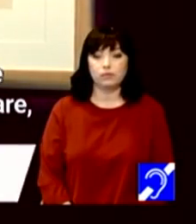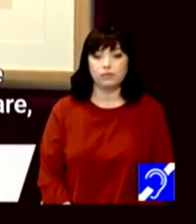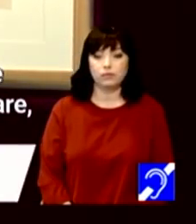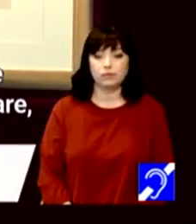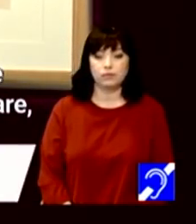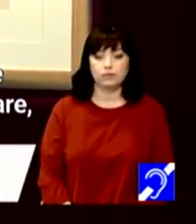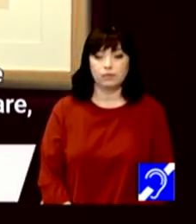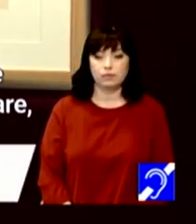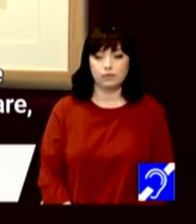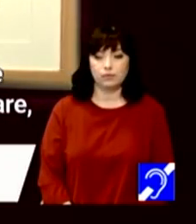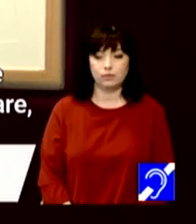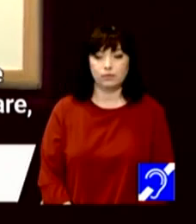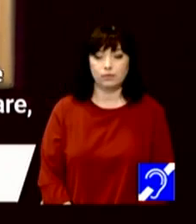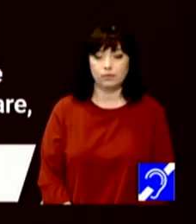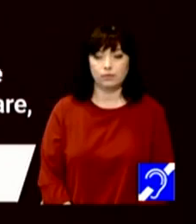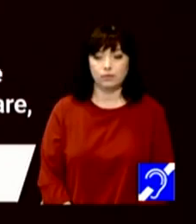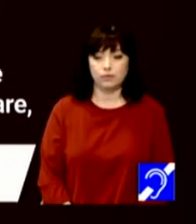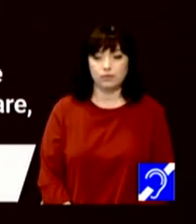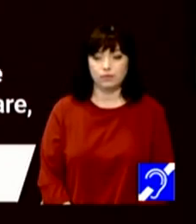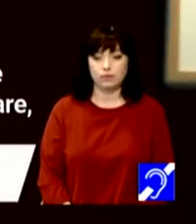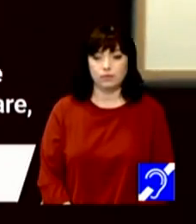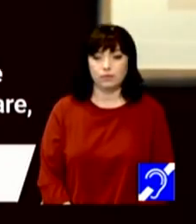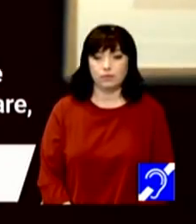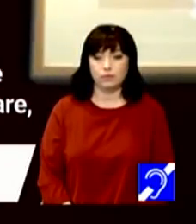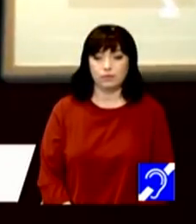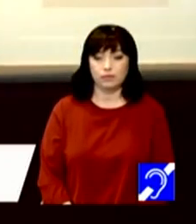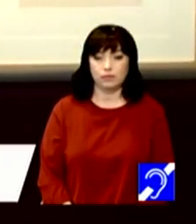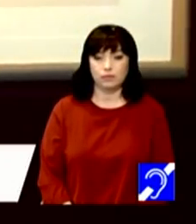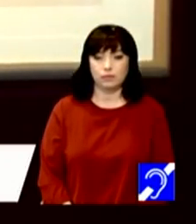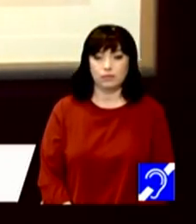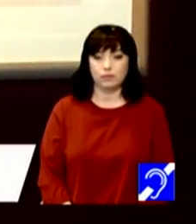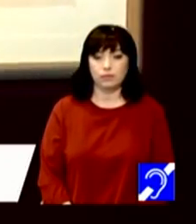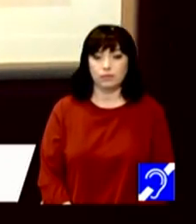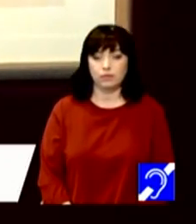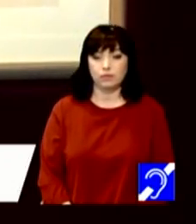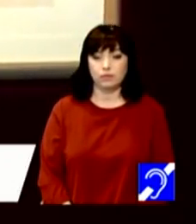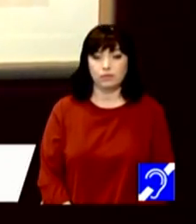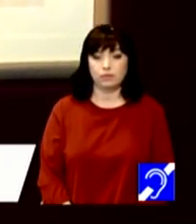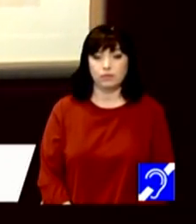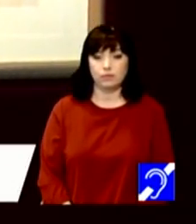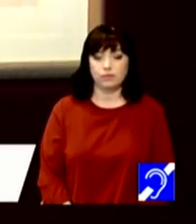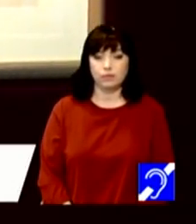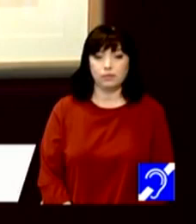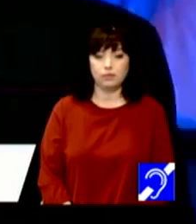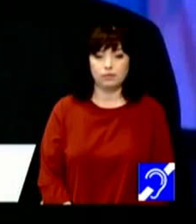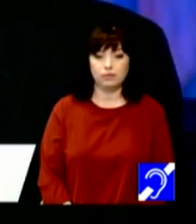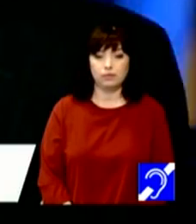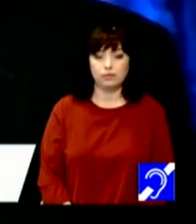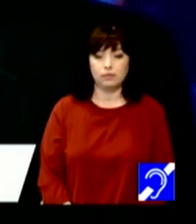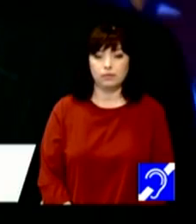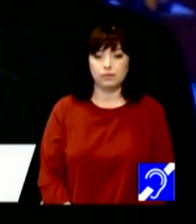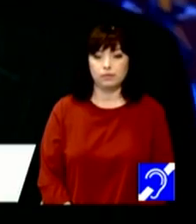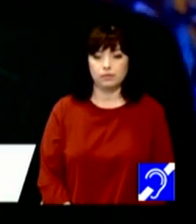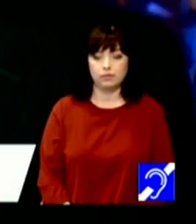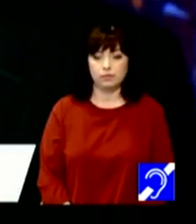el espíritu en ese momento era el de alegría, el de celebración, porque había terminado la Primera Guerra Mundial y